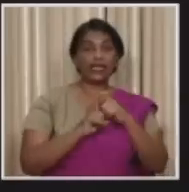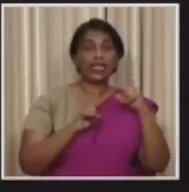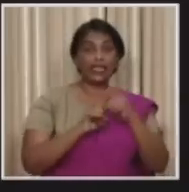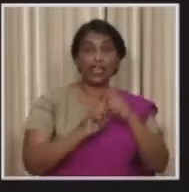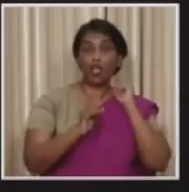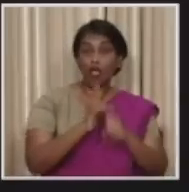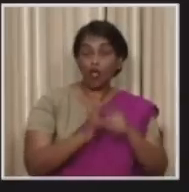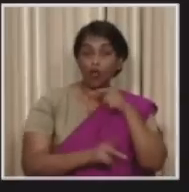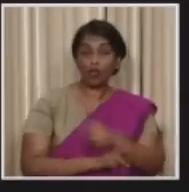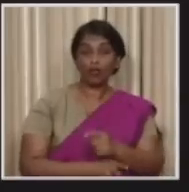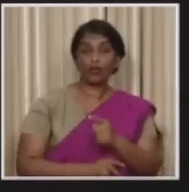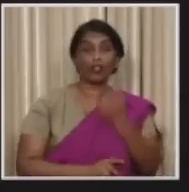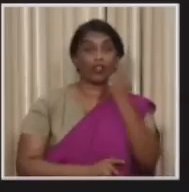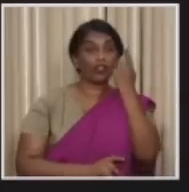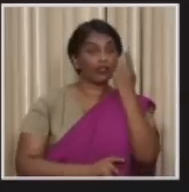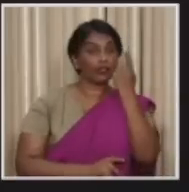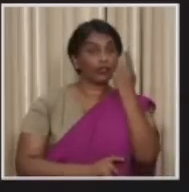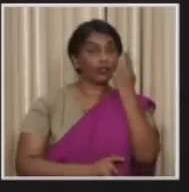විතරක් ගත්තා